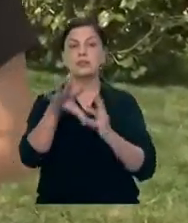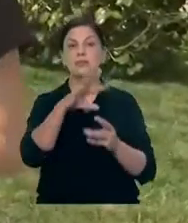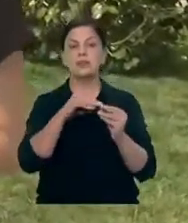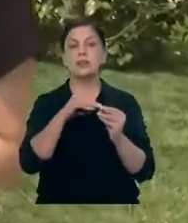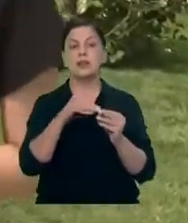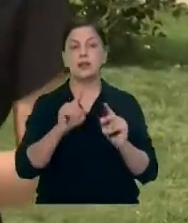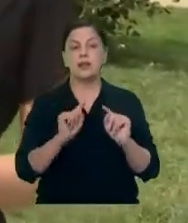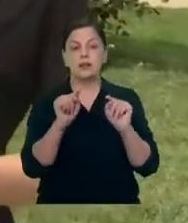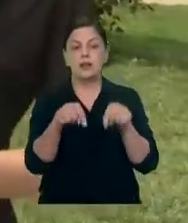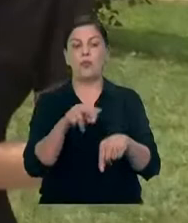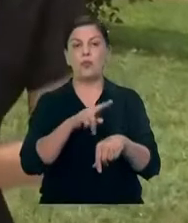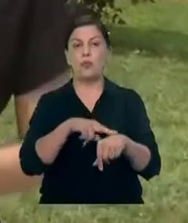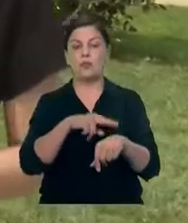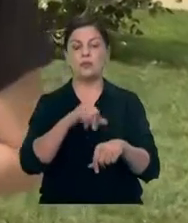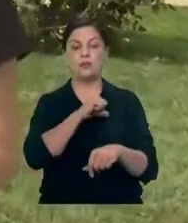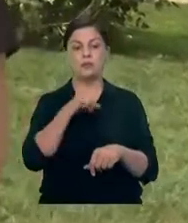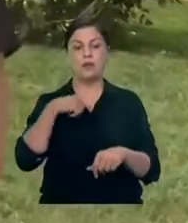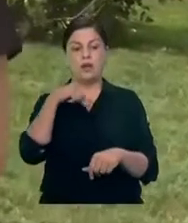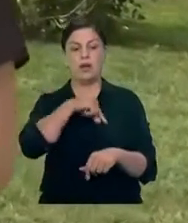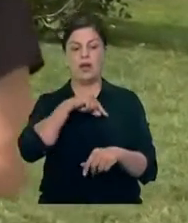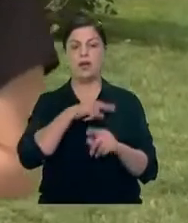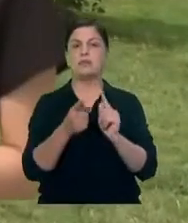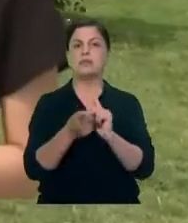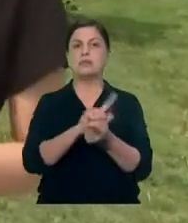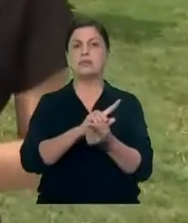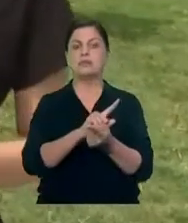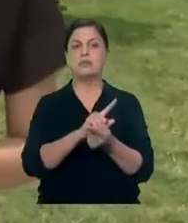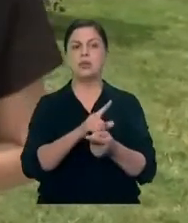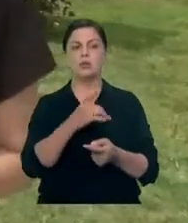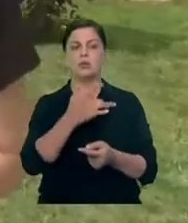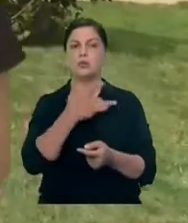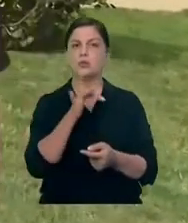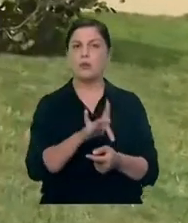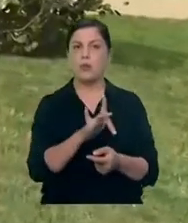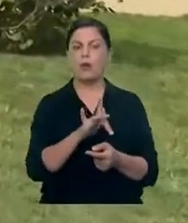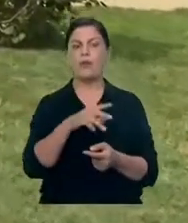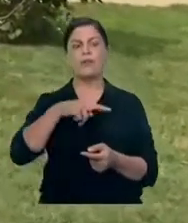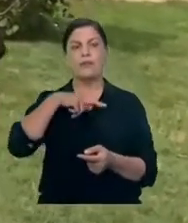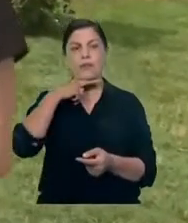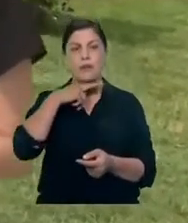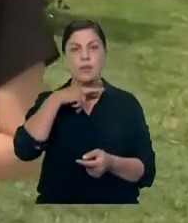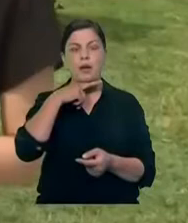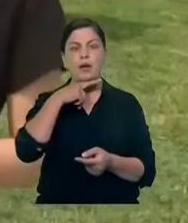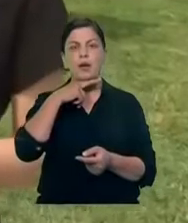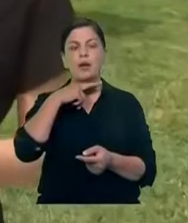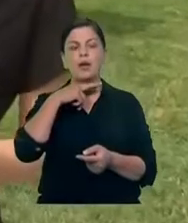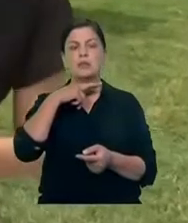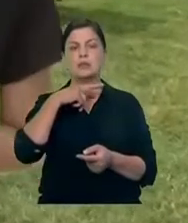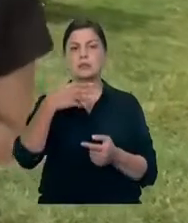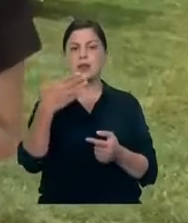qəbul olduqda sanki özləri xarakterini dəyişmiş olurlar. Ən azından ciddiliyi, diqqətliliyi,